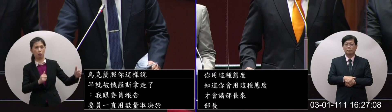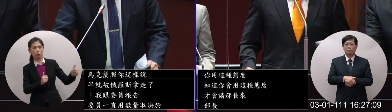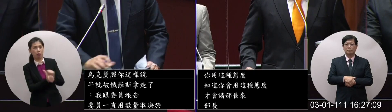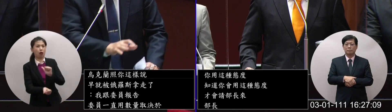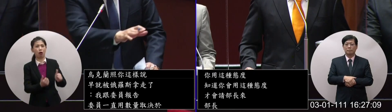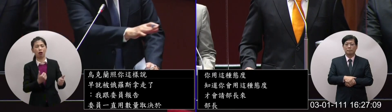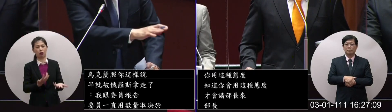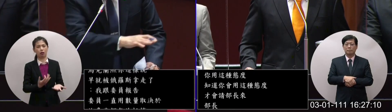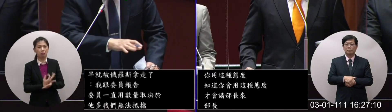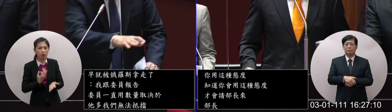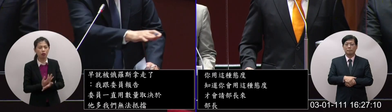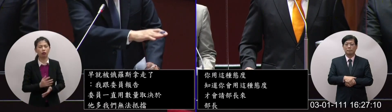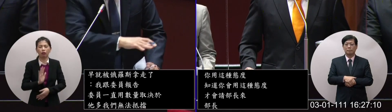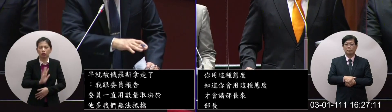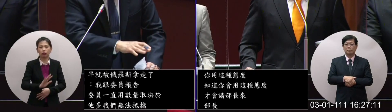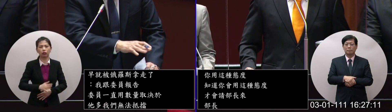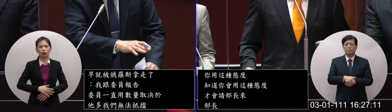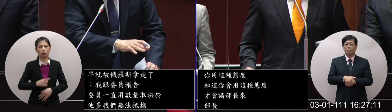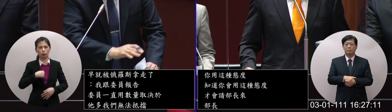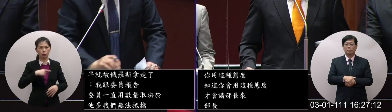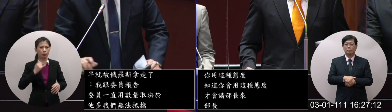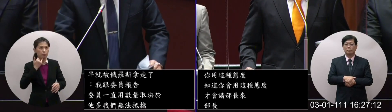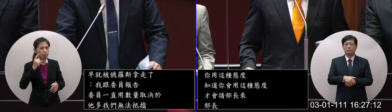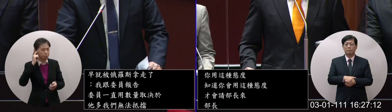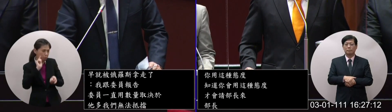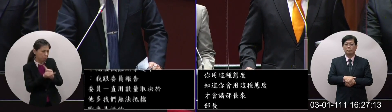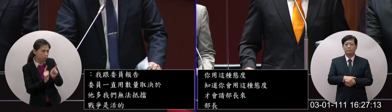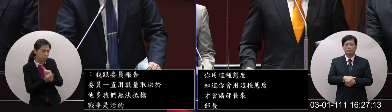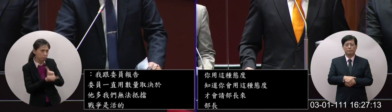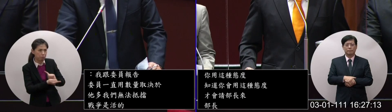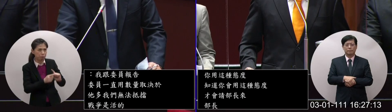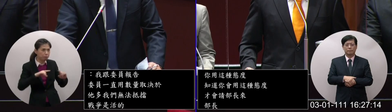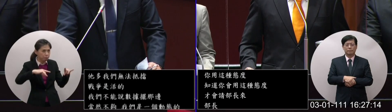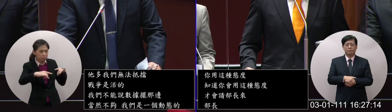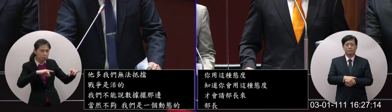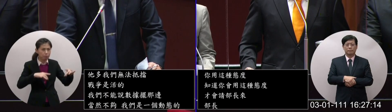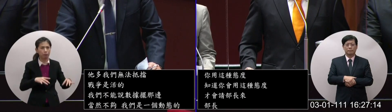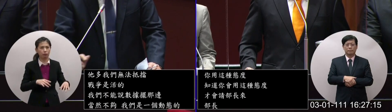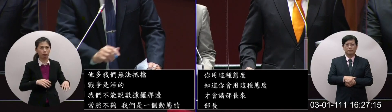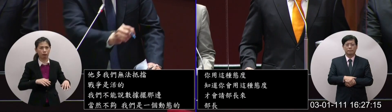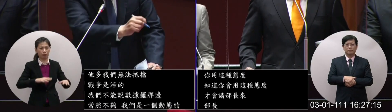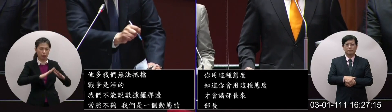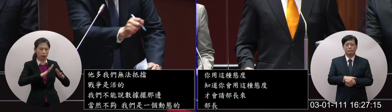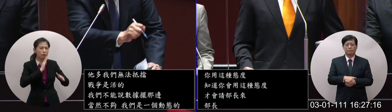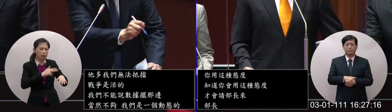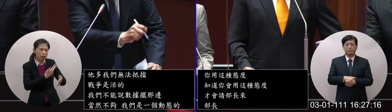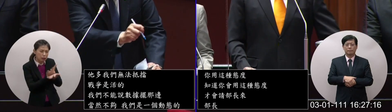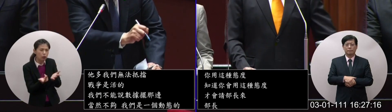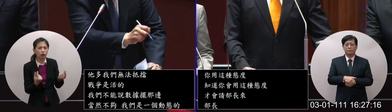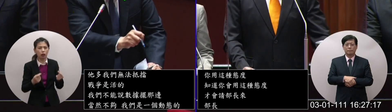不够。但我们是一个动态的，为什么战争很难打？战争是个艺术，就跟画